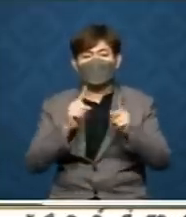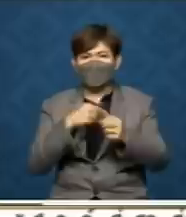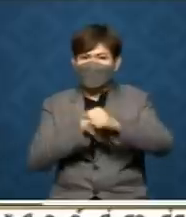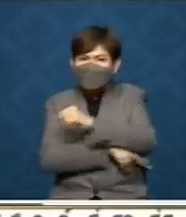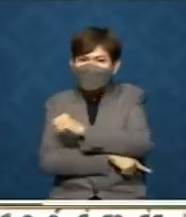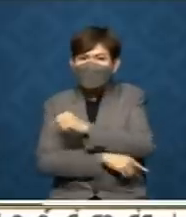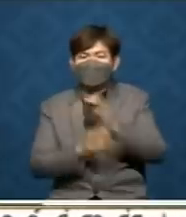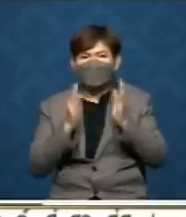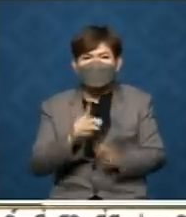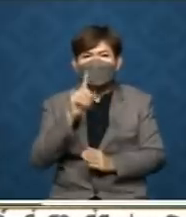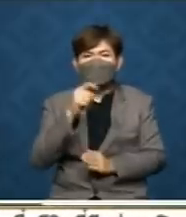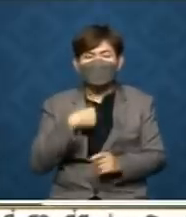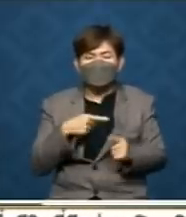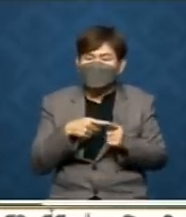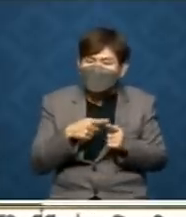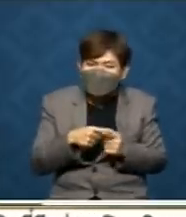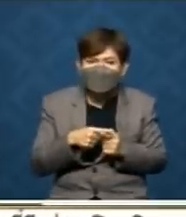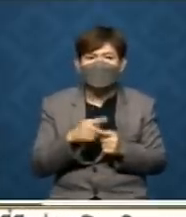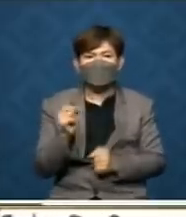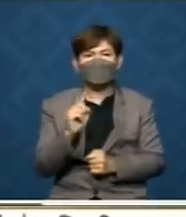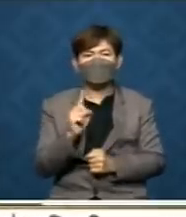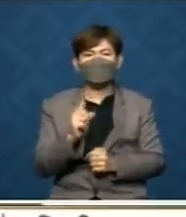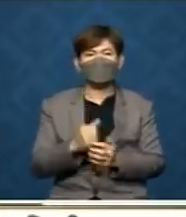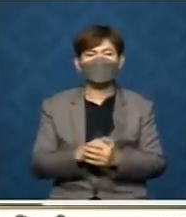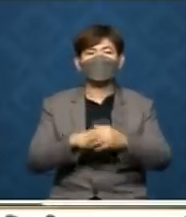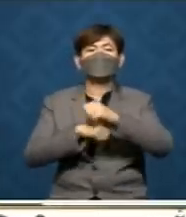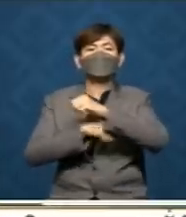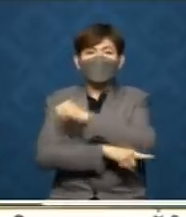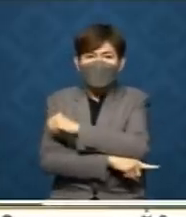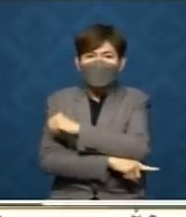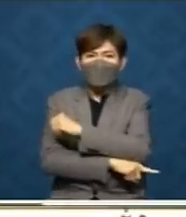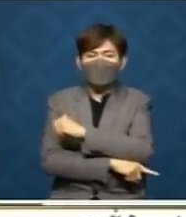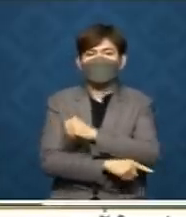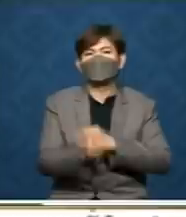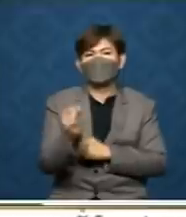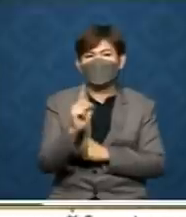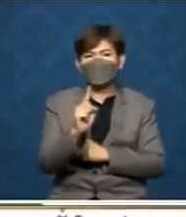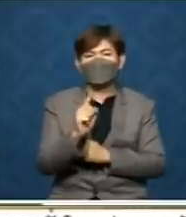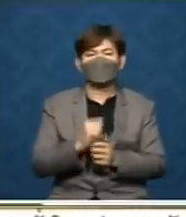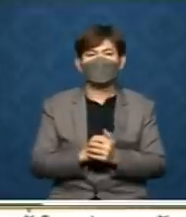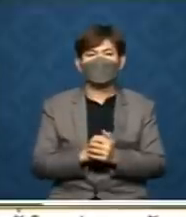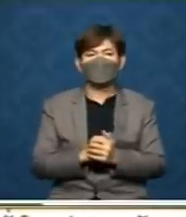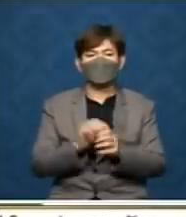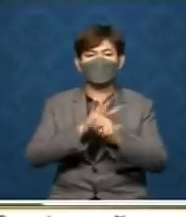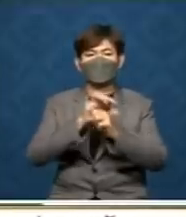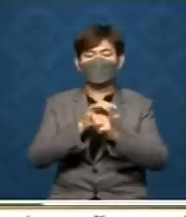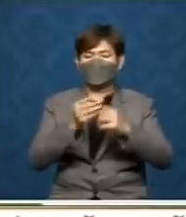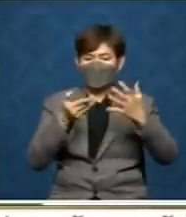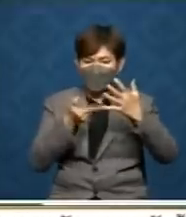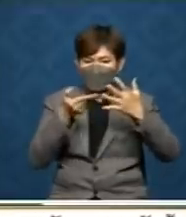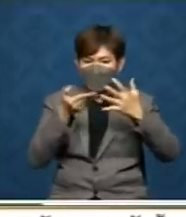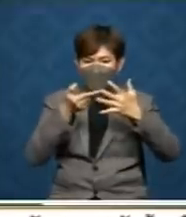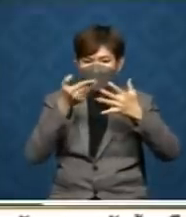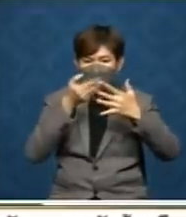ไอ้โกงที่ทำให้คนตายนี่มันเจ็บปวดก็คือกงทุกขั้นตอนของการของโฆษิต